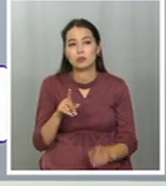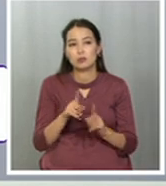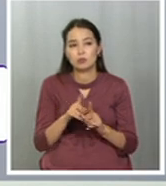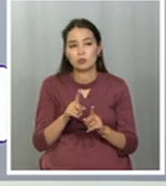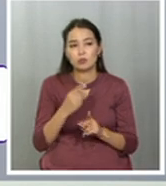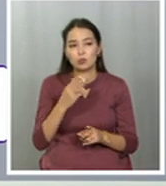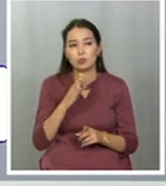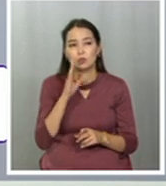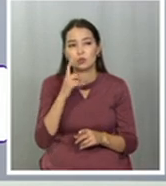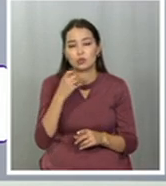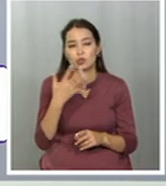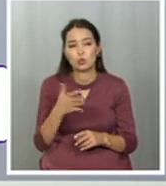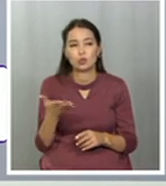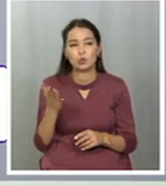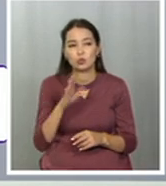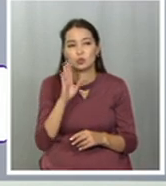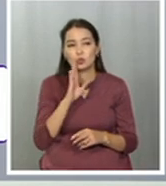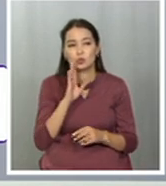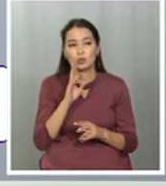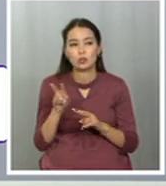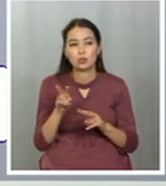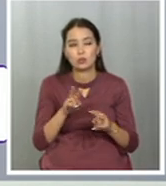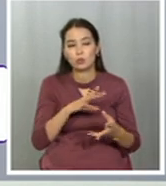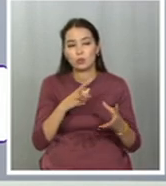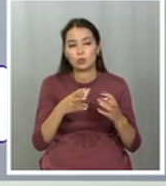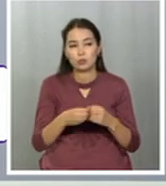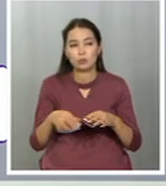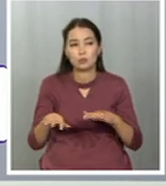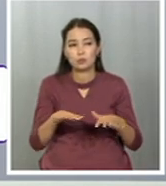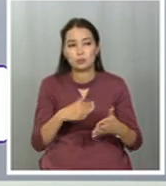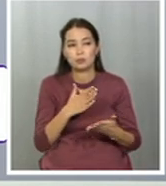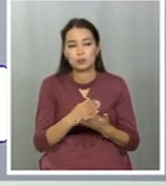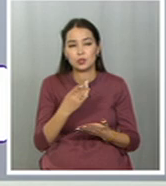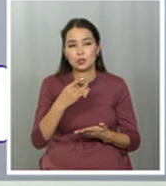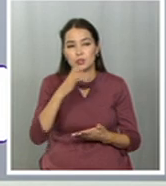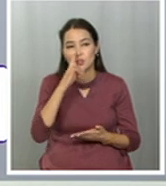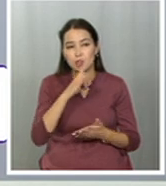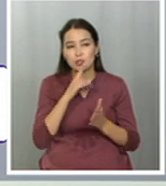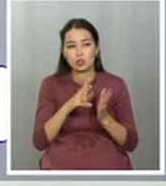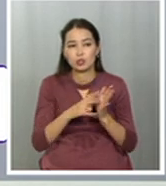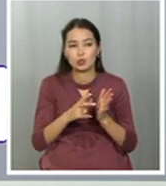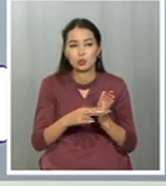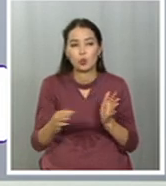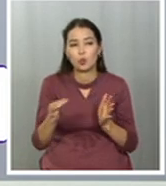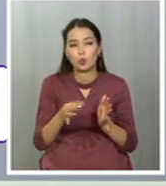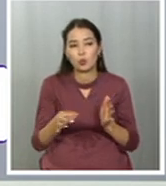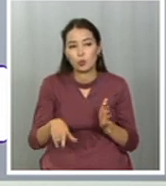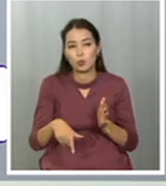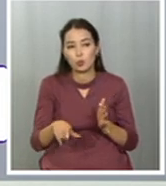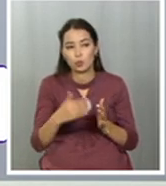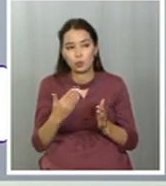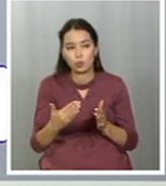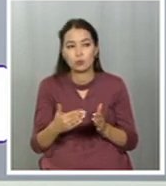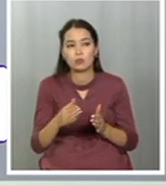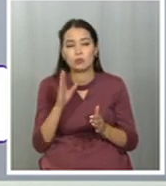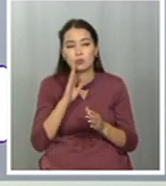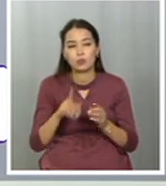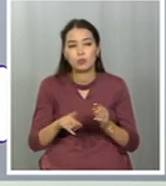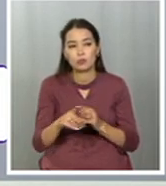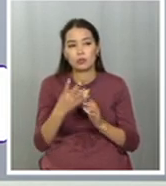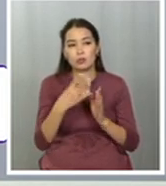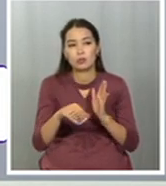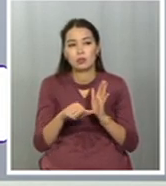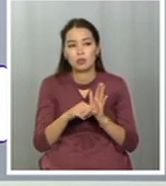Шығыс Қазақстан бойынша 800 өзен мен ағынды арналарда небәрі 46 су ішу бекеттері орналасқан. Бұл өте аз,